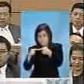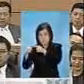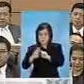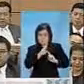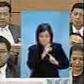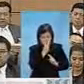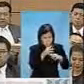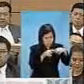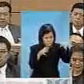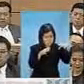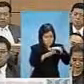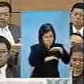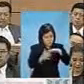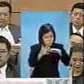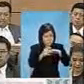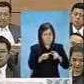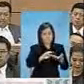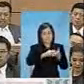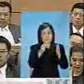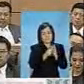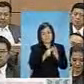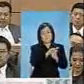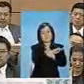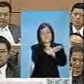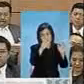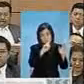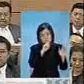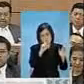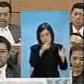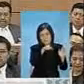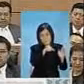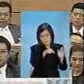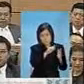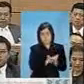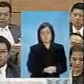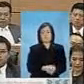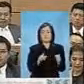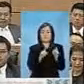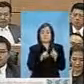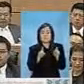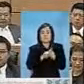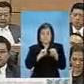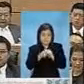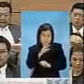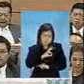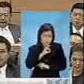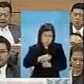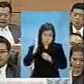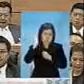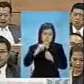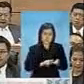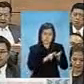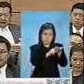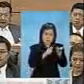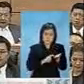ครับผมรับฟังครับไม่ใช่รับฟังข้อสังเกตของเพื่อนสมาชิกบอกว่าถ้าแก้แบบนี้จะเป็นการตัดสิทธิประชาชน